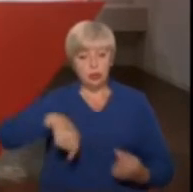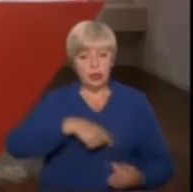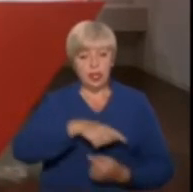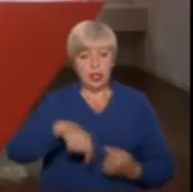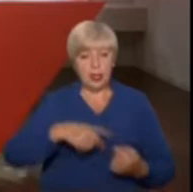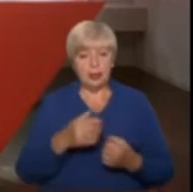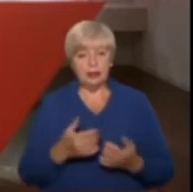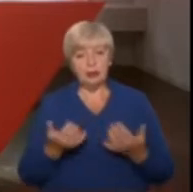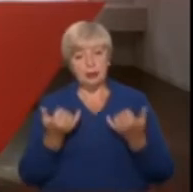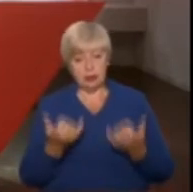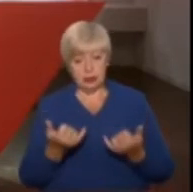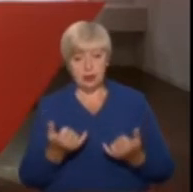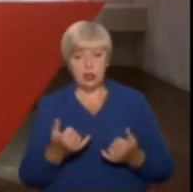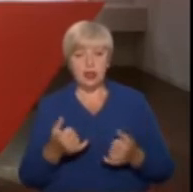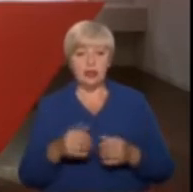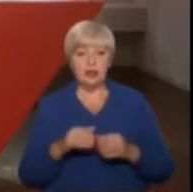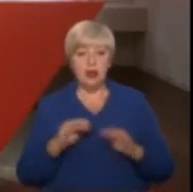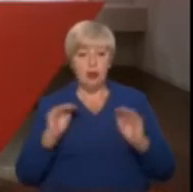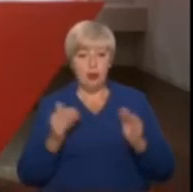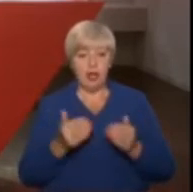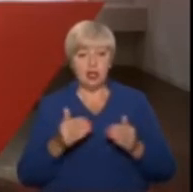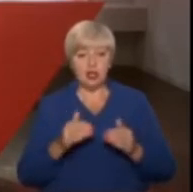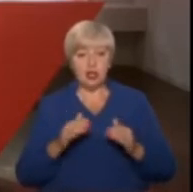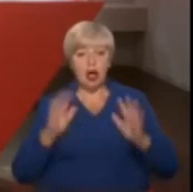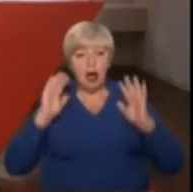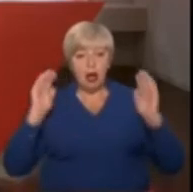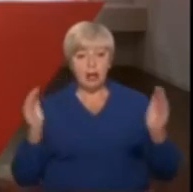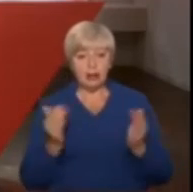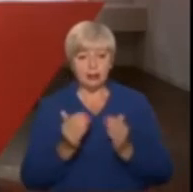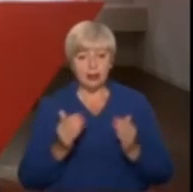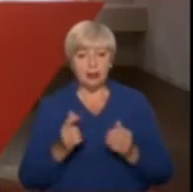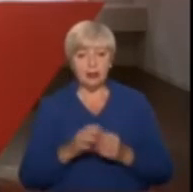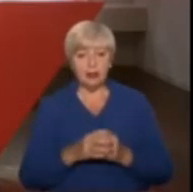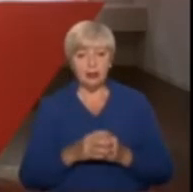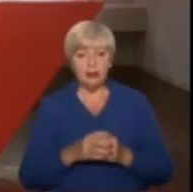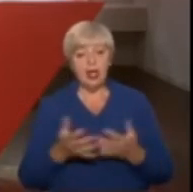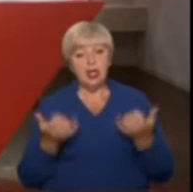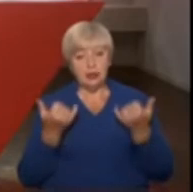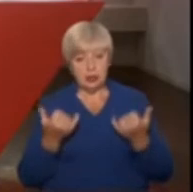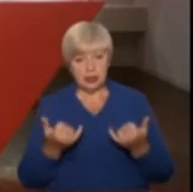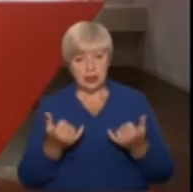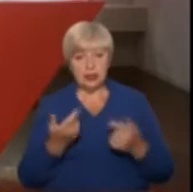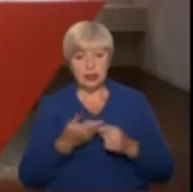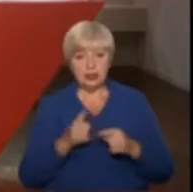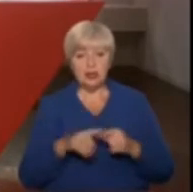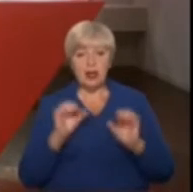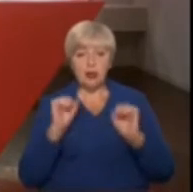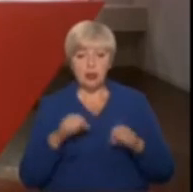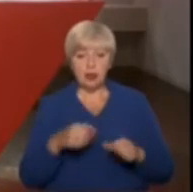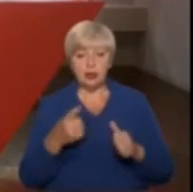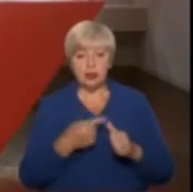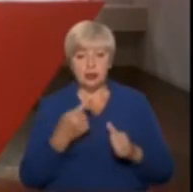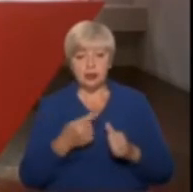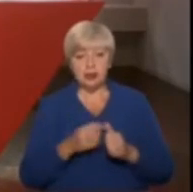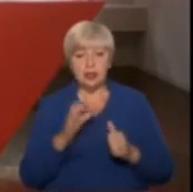межах карантинного навчання, вона, скажімо так, апгрейд отримала, так? І вже зараз це можна назвати цілим